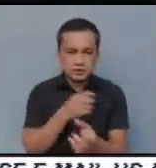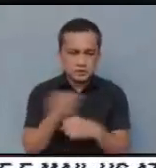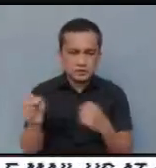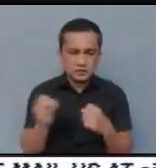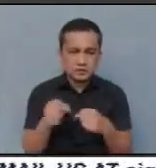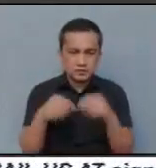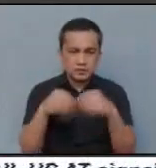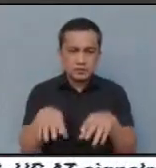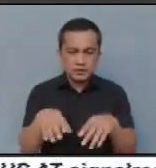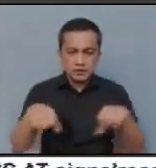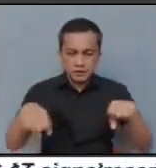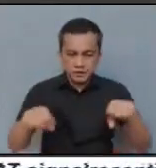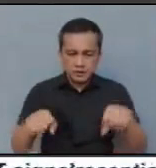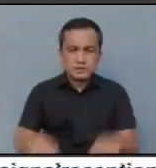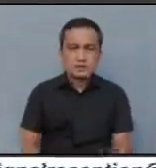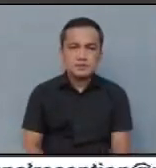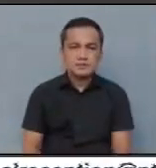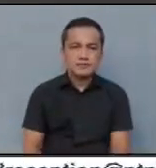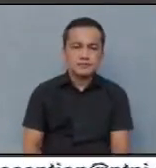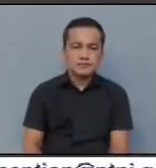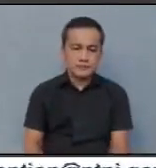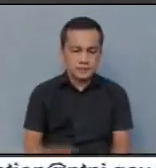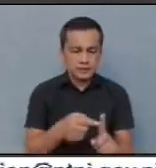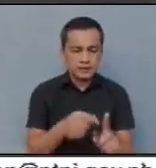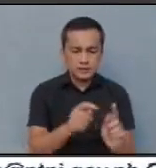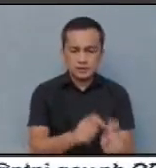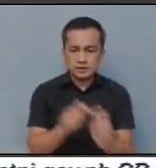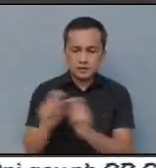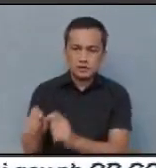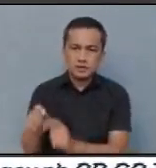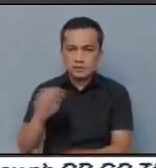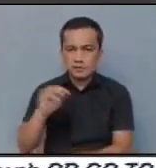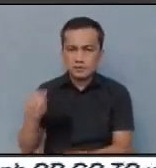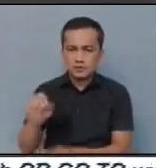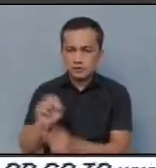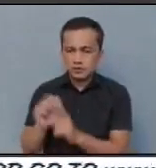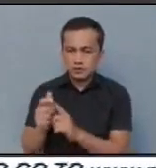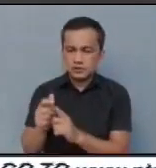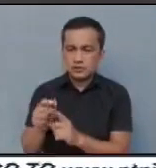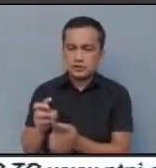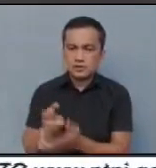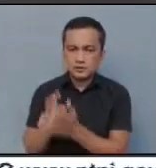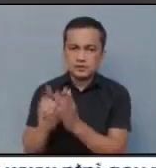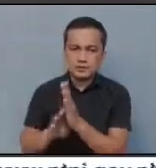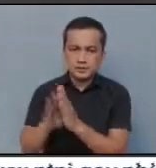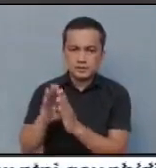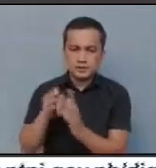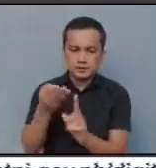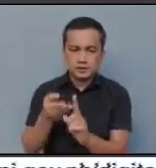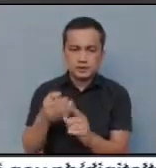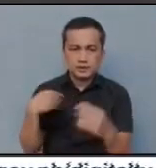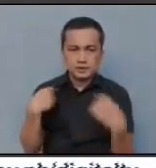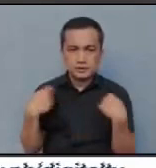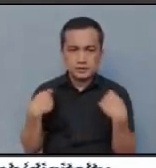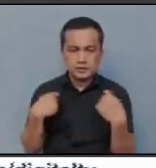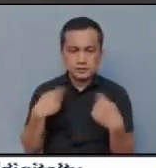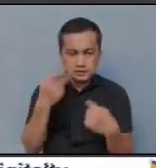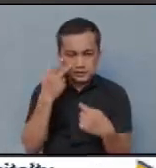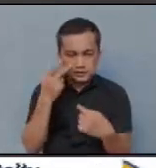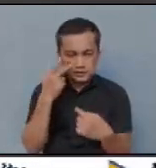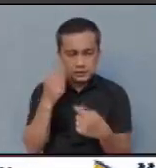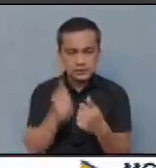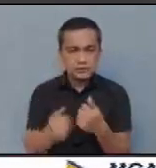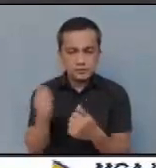pocket bike. Ililipat sa kustudiya ng Manila Social Welfare and Development ang binatilyo. Inaalam din ng mga otoridad